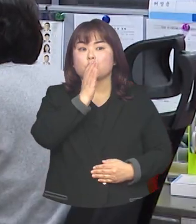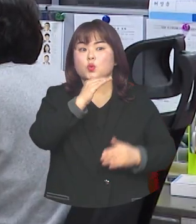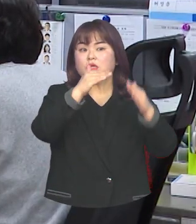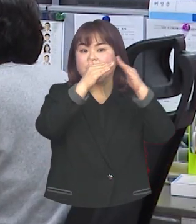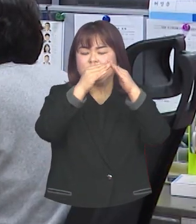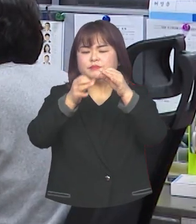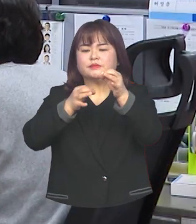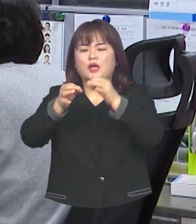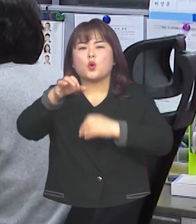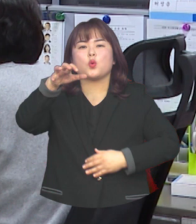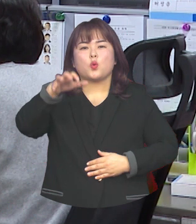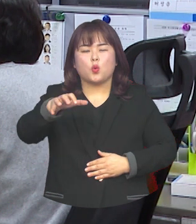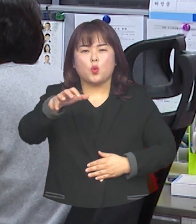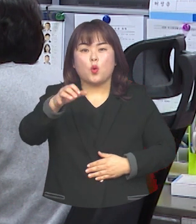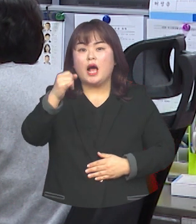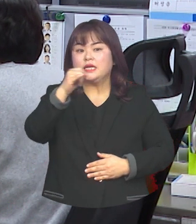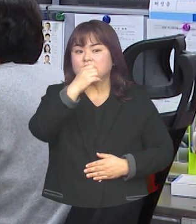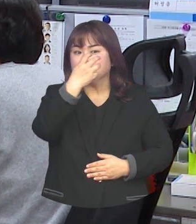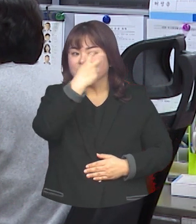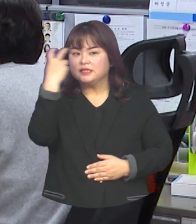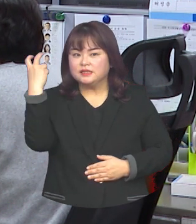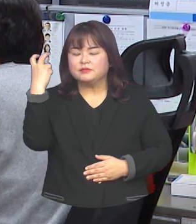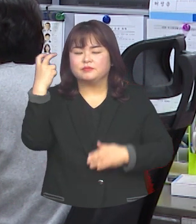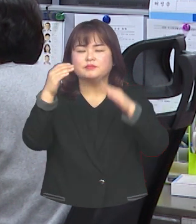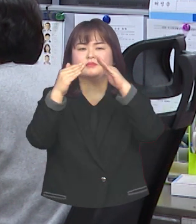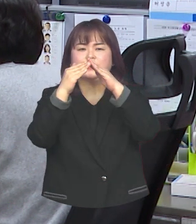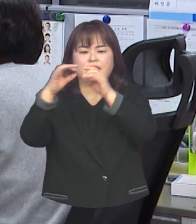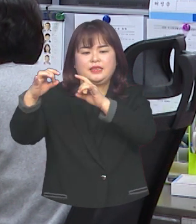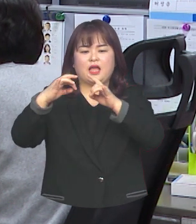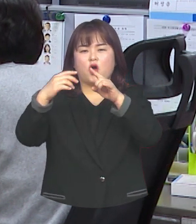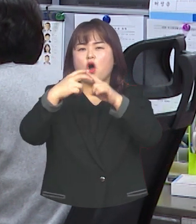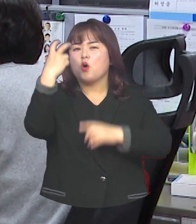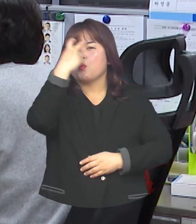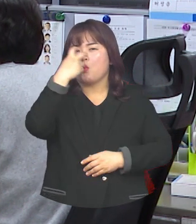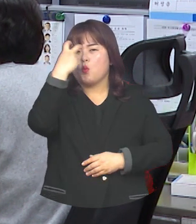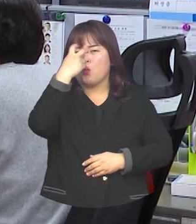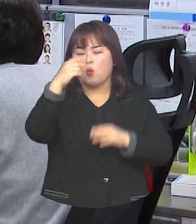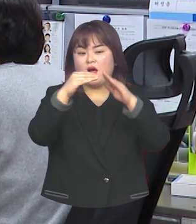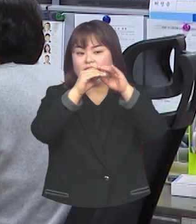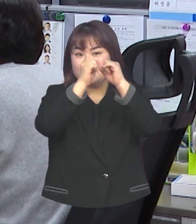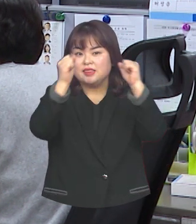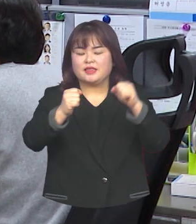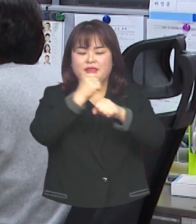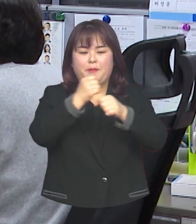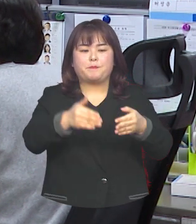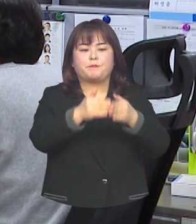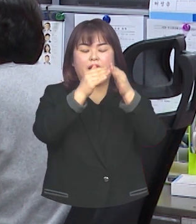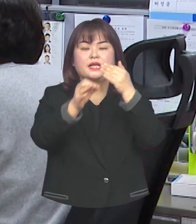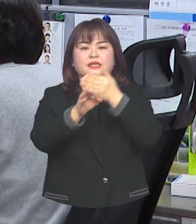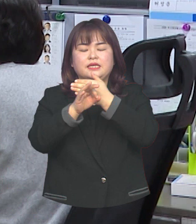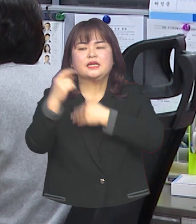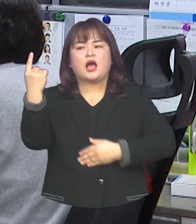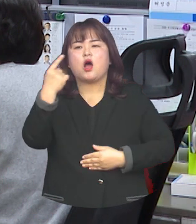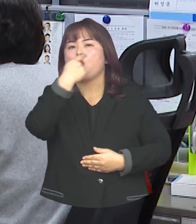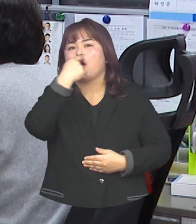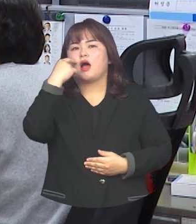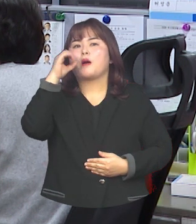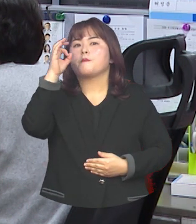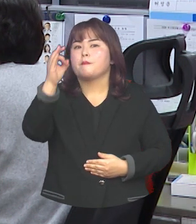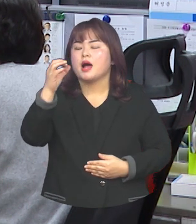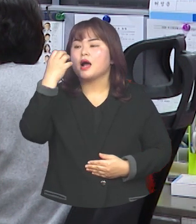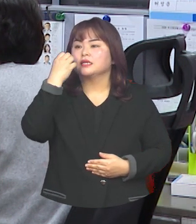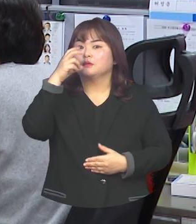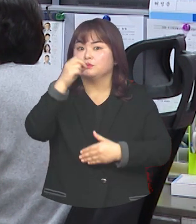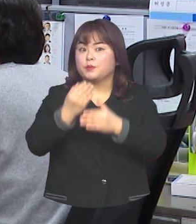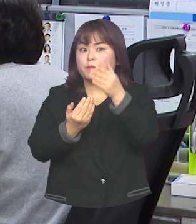노후주택이나 상가에 스마트 전력 모니터링 시스템을 구축함으로써 주민들이 실시간으로 전력 사용량을 확인하고 이상